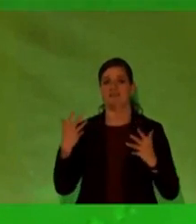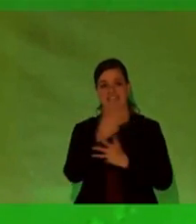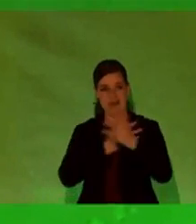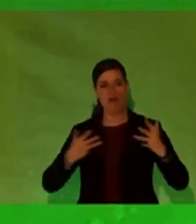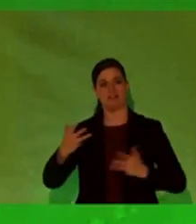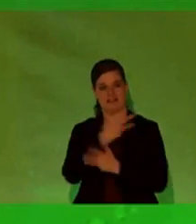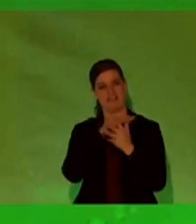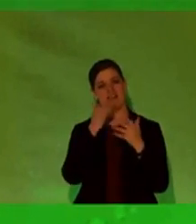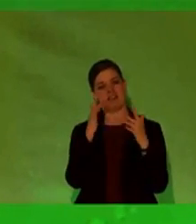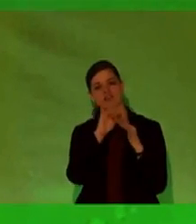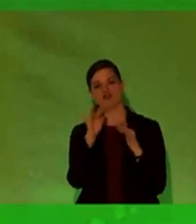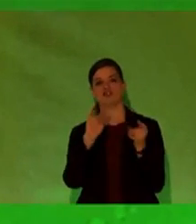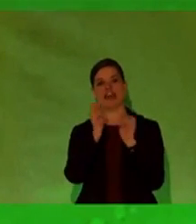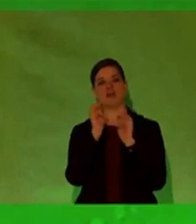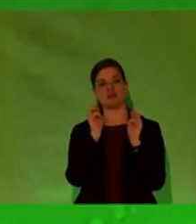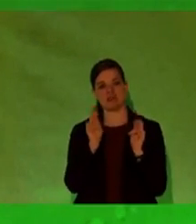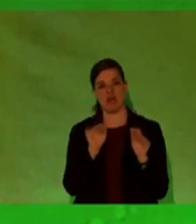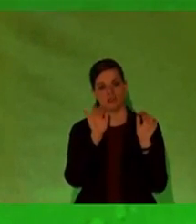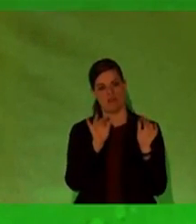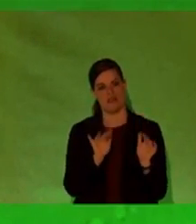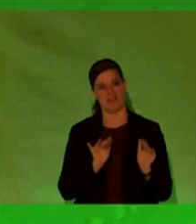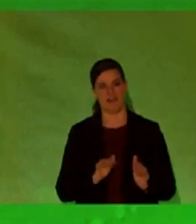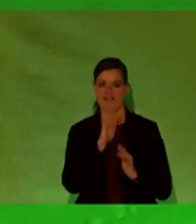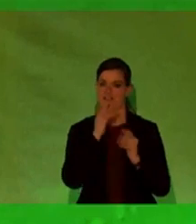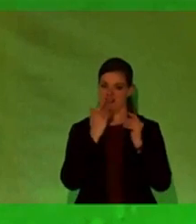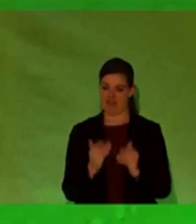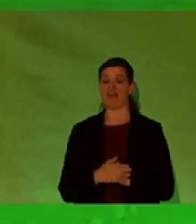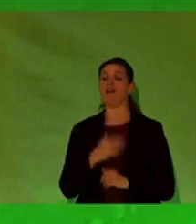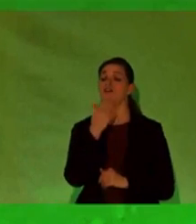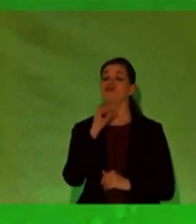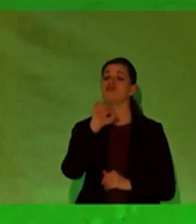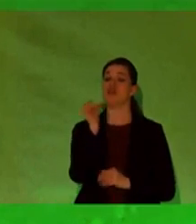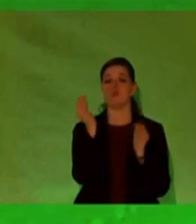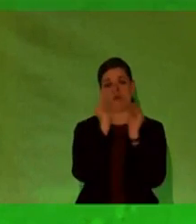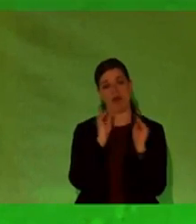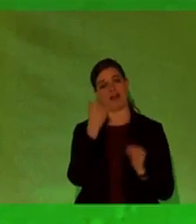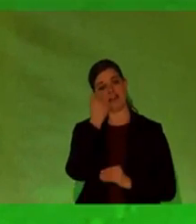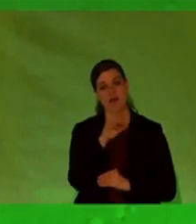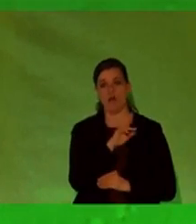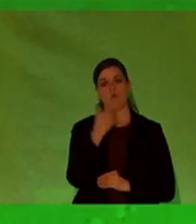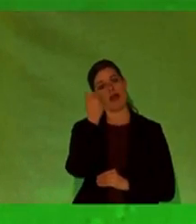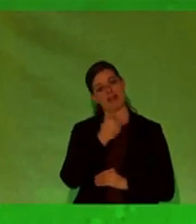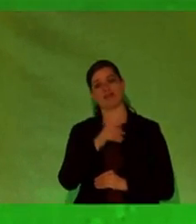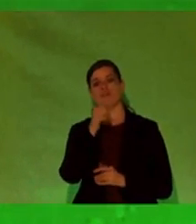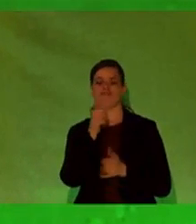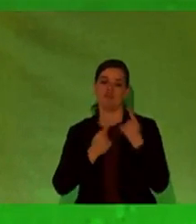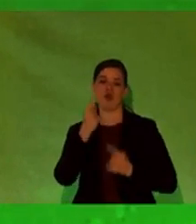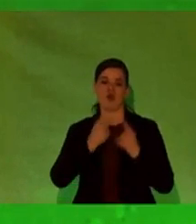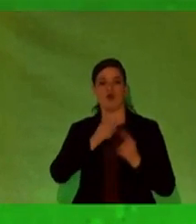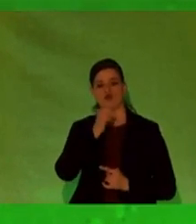danke euch für die vielen Änderungsanträge. Und ich will nochmal sagen, lieber Robert, liebe Grüne Jugend, liebe sozusagen